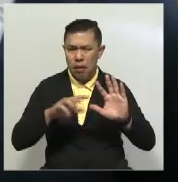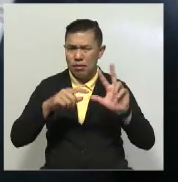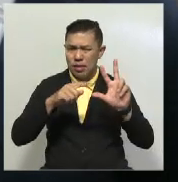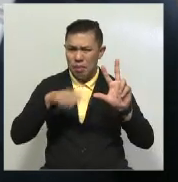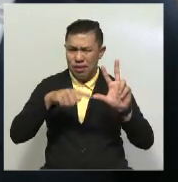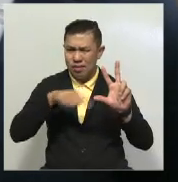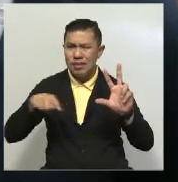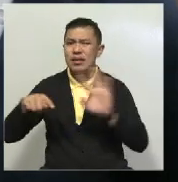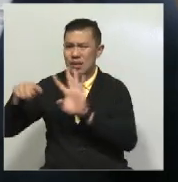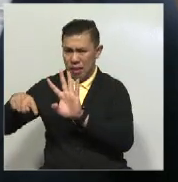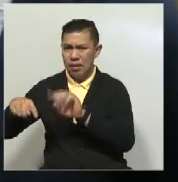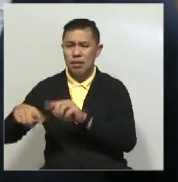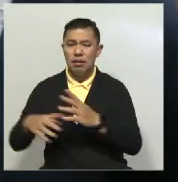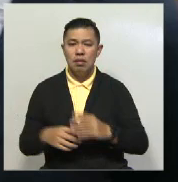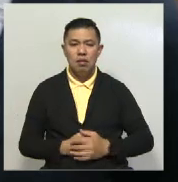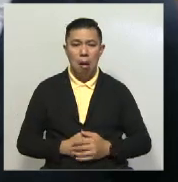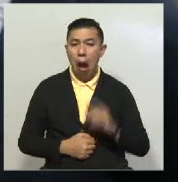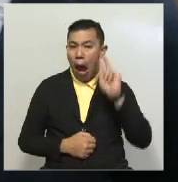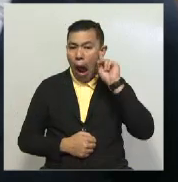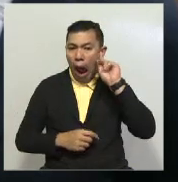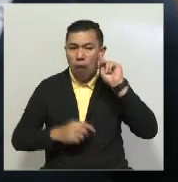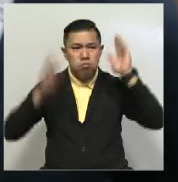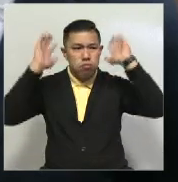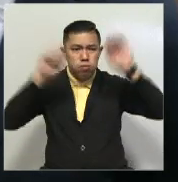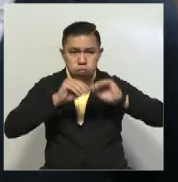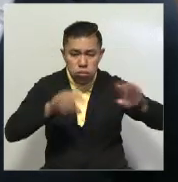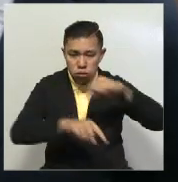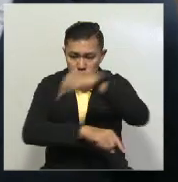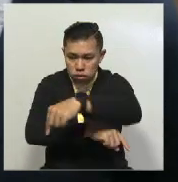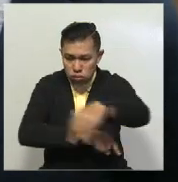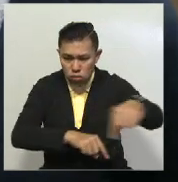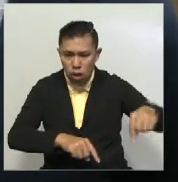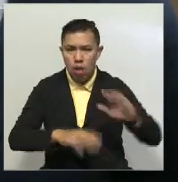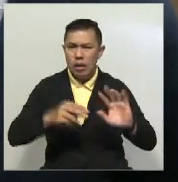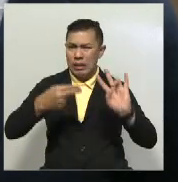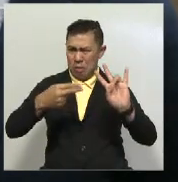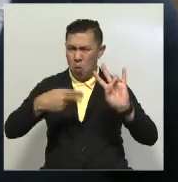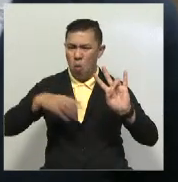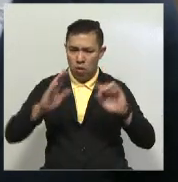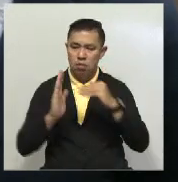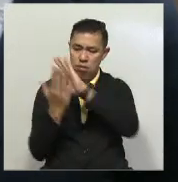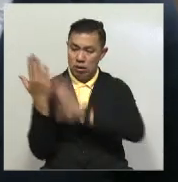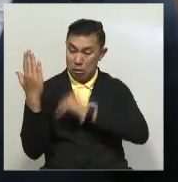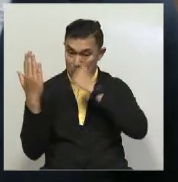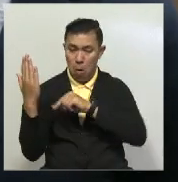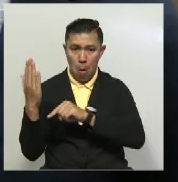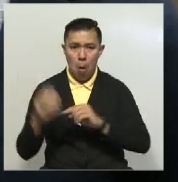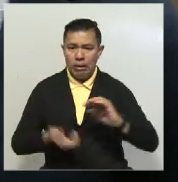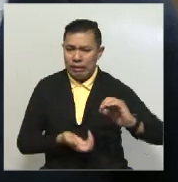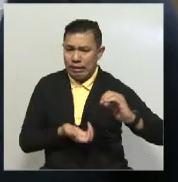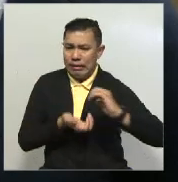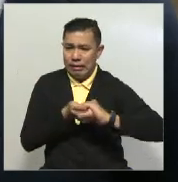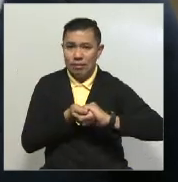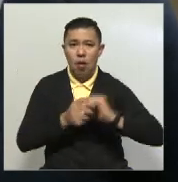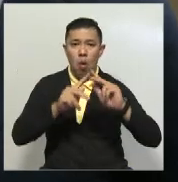ประเทศมีหอกระจายข่าวมีอยู่ 79,000 กว่าหอกระจายข่าวทั่วประเทศไทยพวกนี้เป็นพันธมิตรกับ